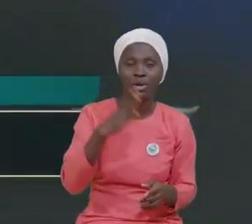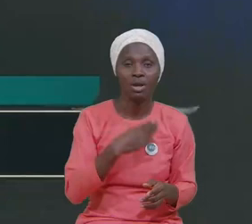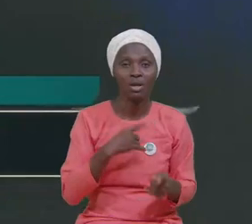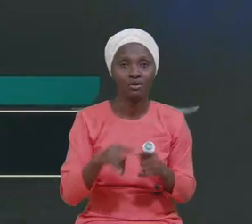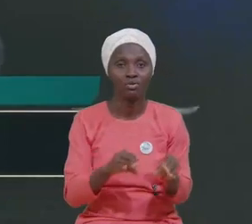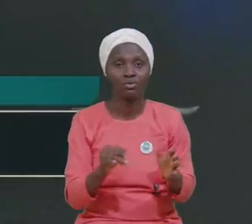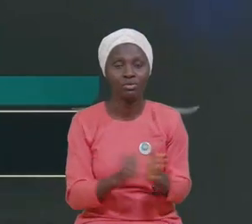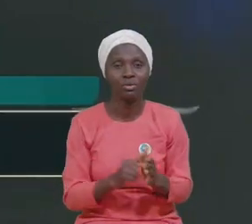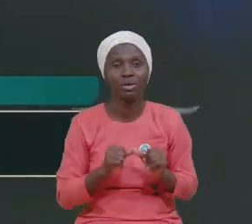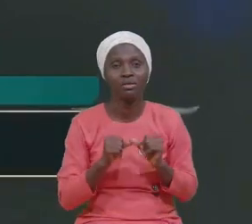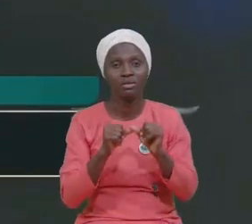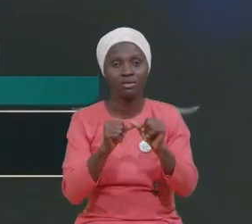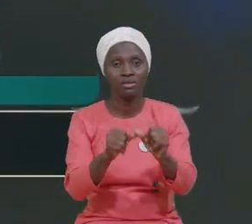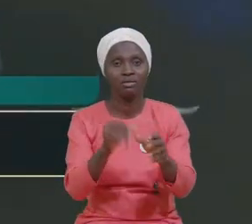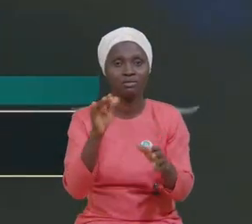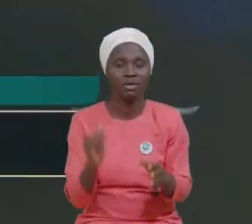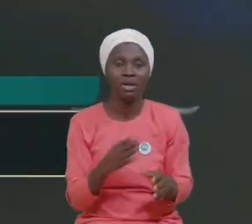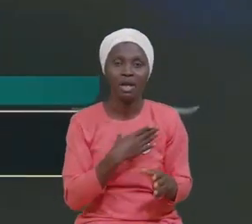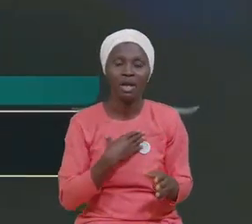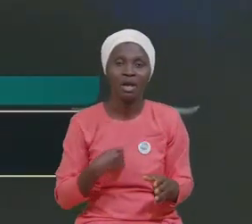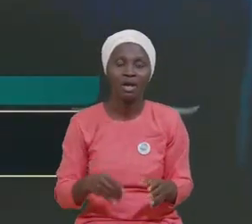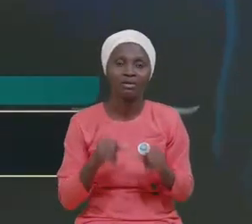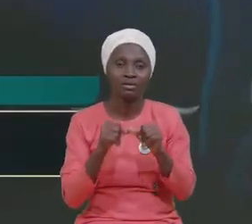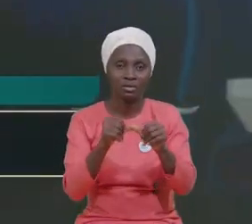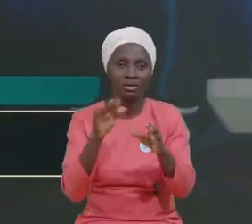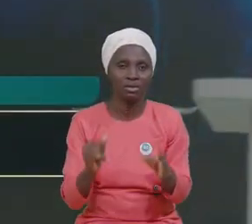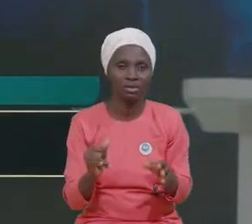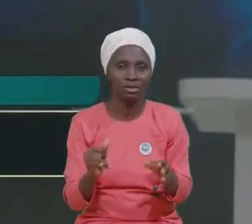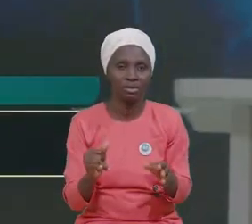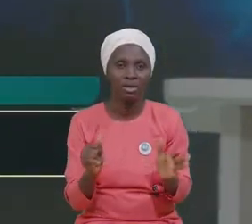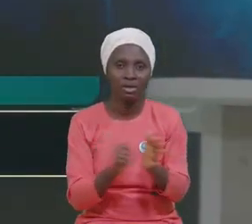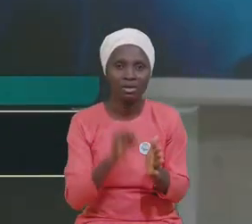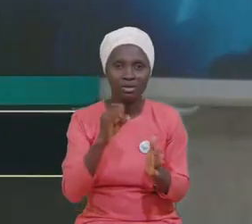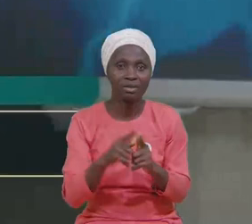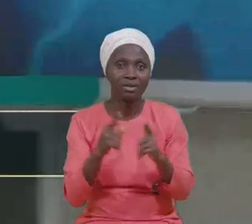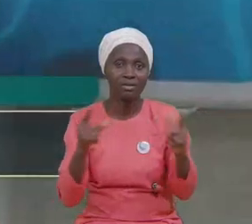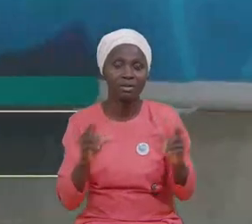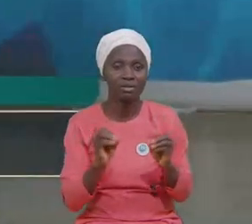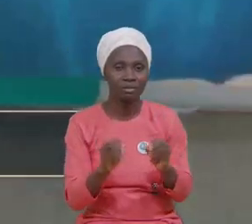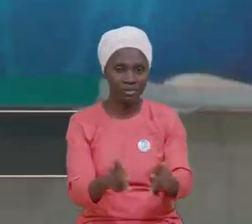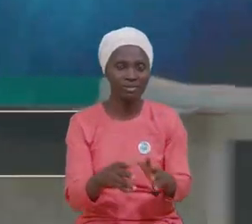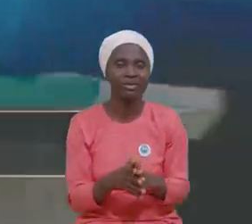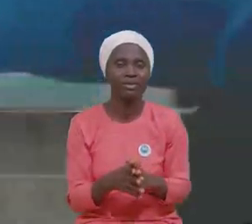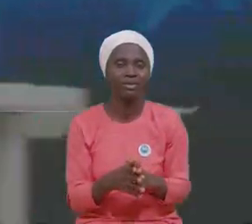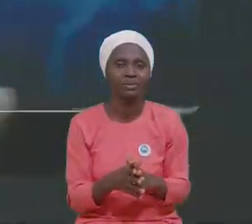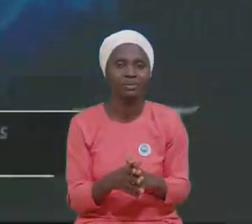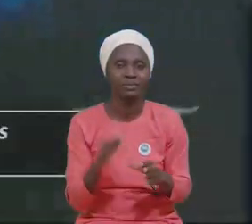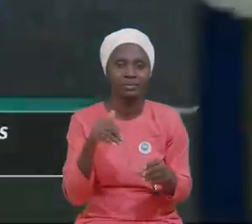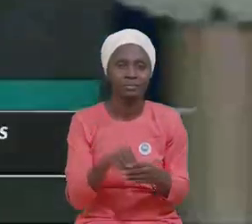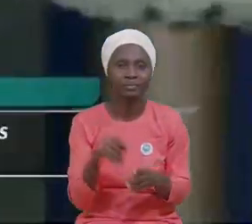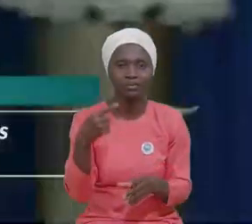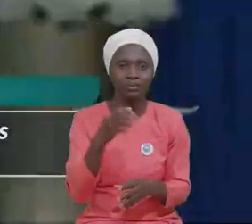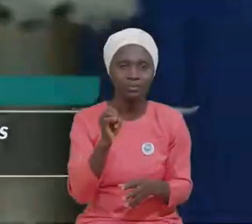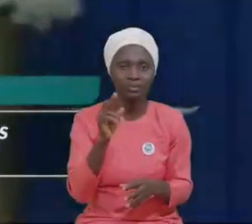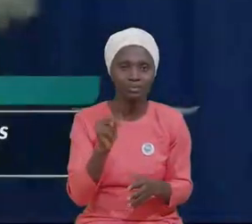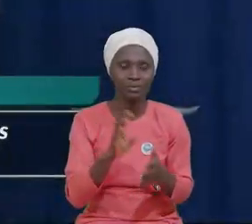et le faire de façon ferme et de façon consistante. Quel grand privilège. En